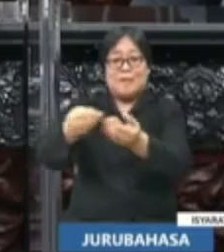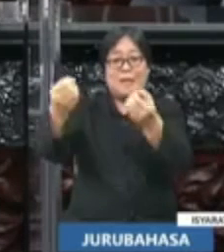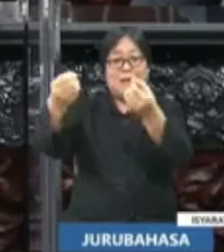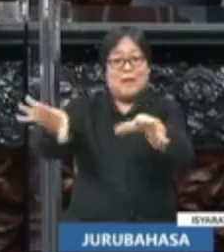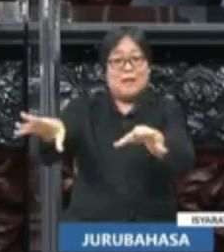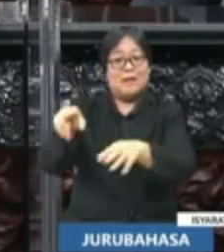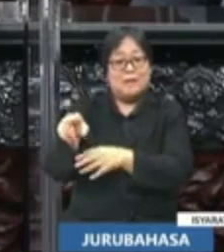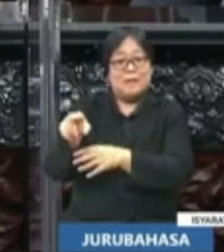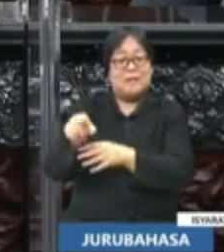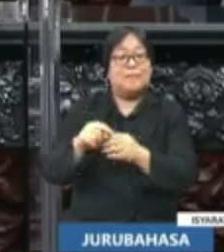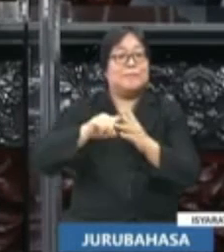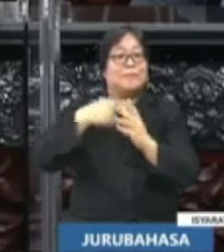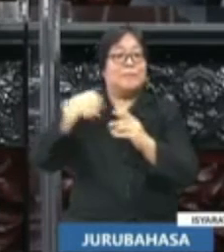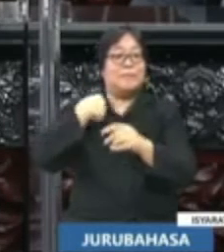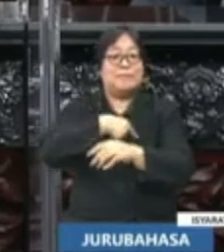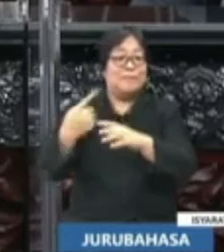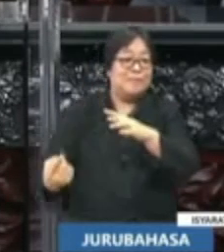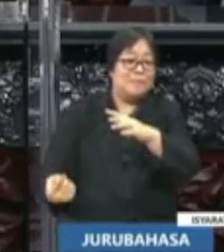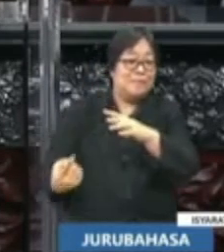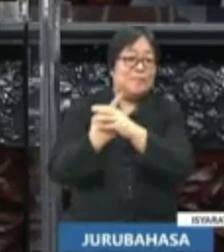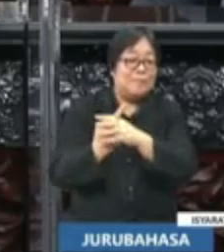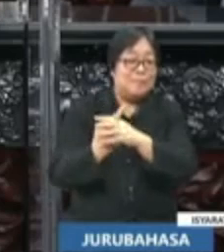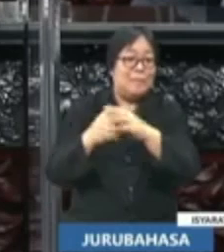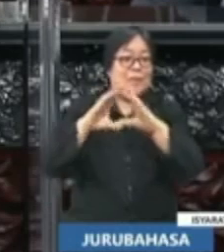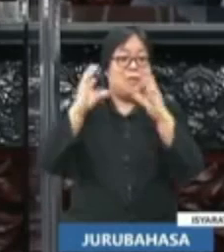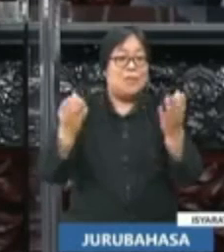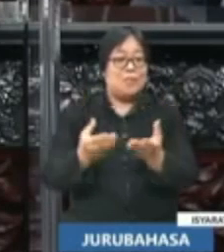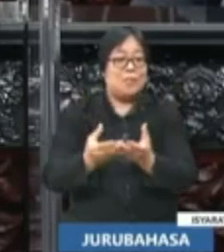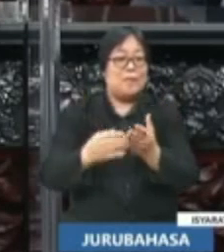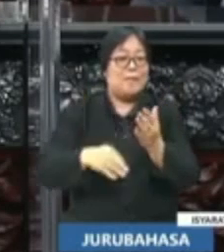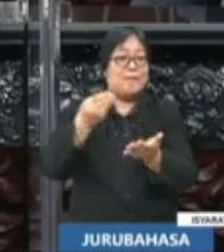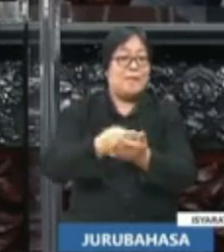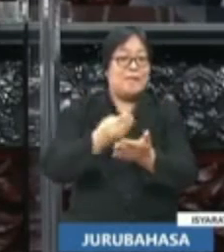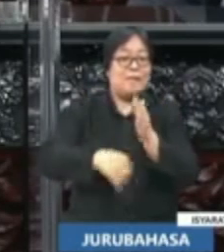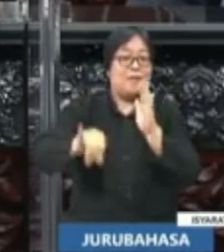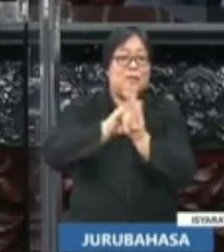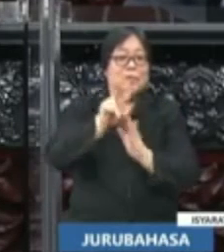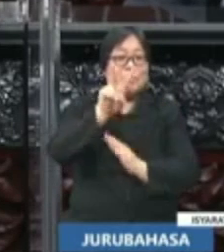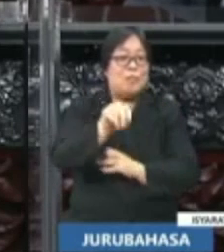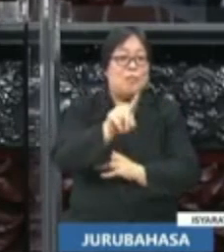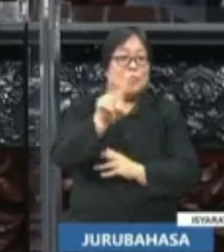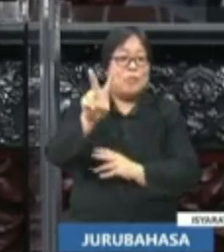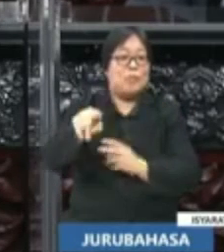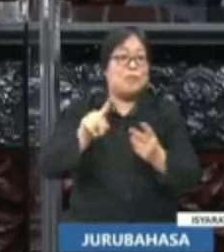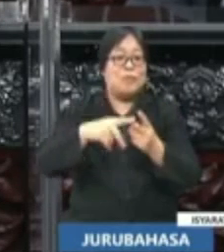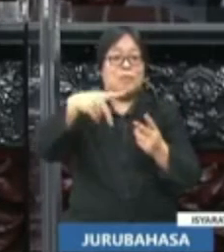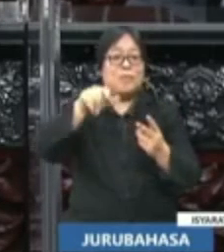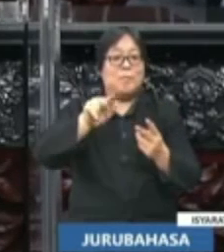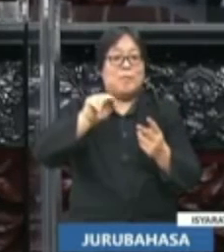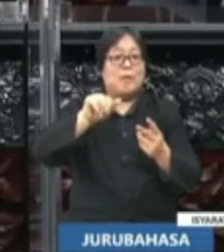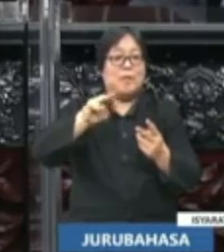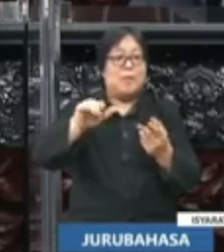hilang sejak kita bangkitkan Global Financial Integrity 2012, Panama